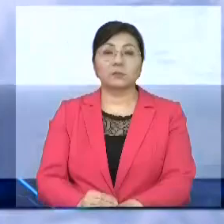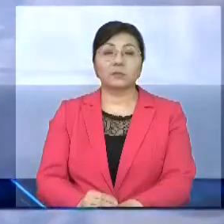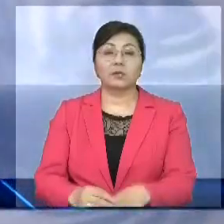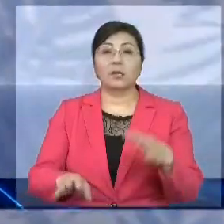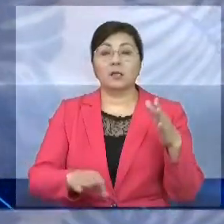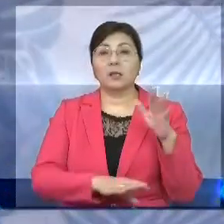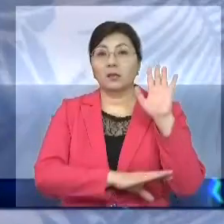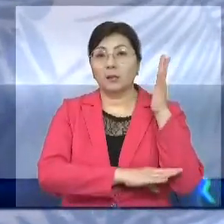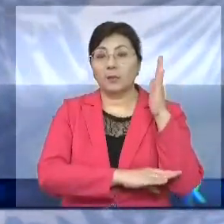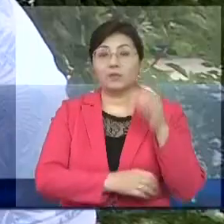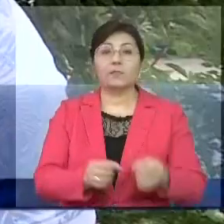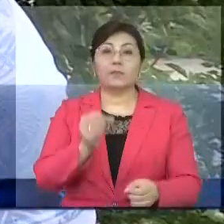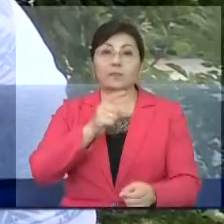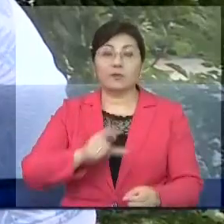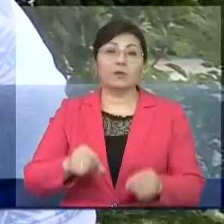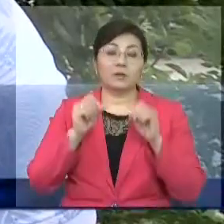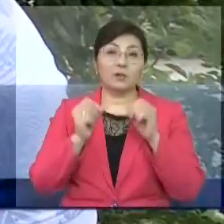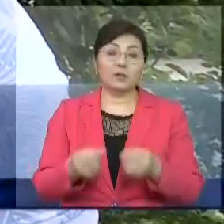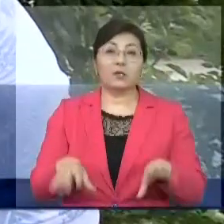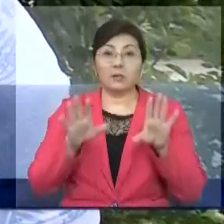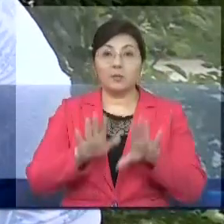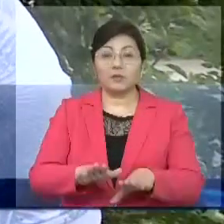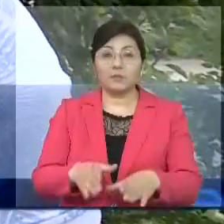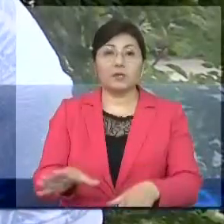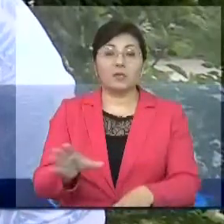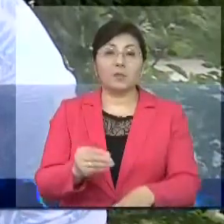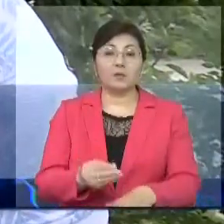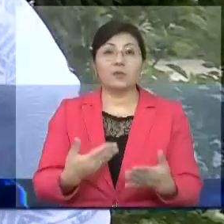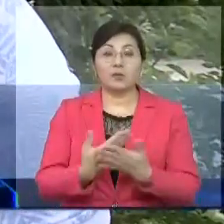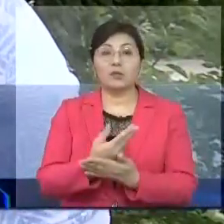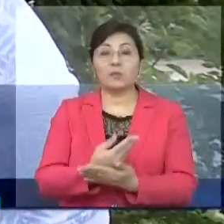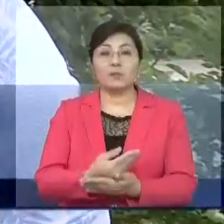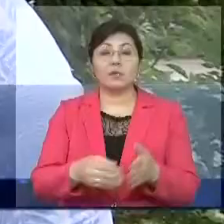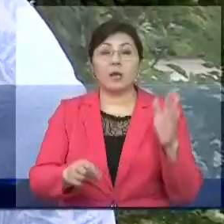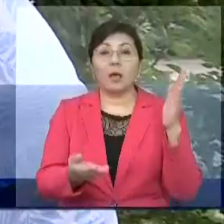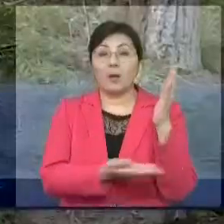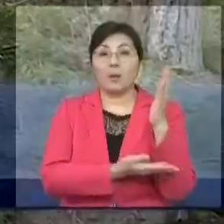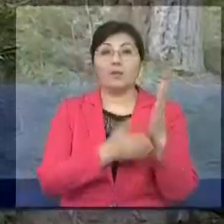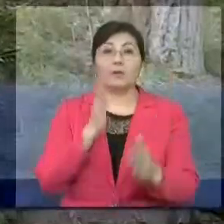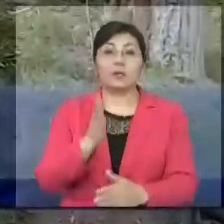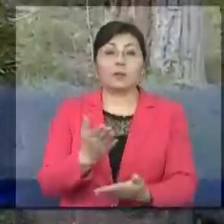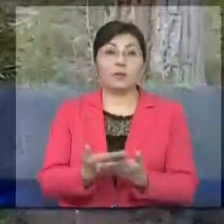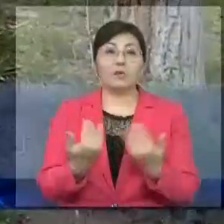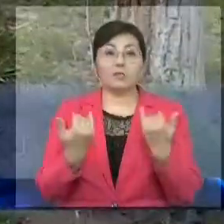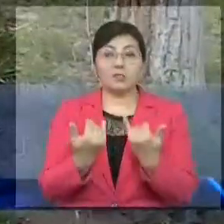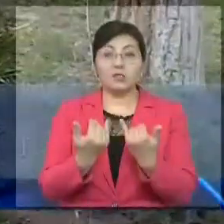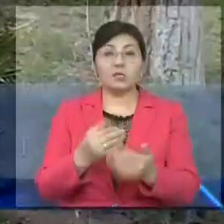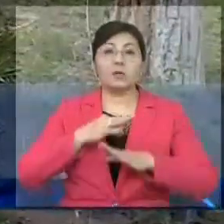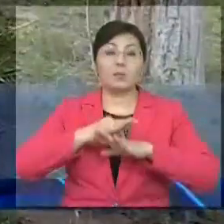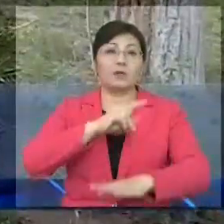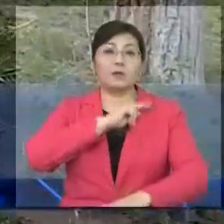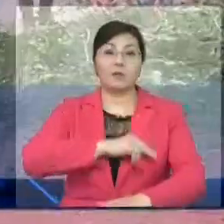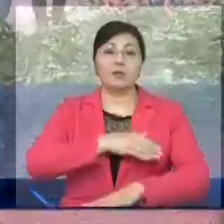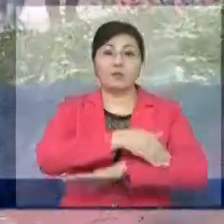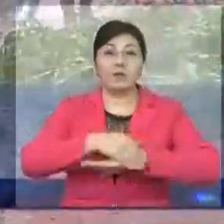все листва. Данные виды работы планируется проводить в конце октября, в ноябре, в декабре месяце. В настоящее время проведены работы